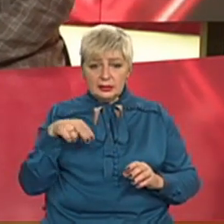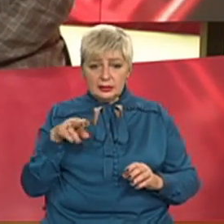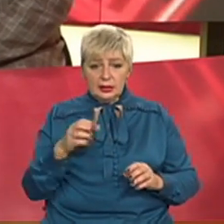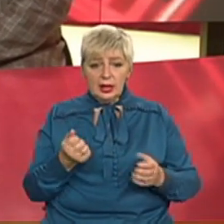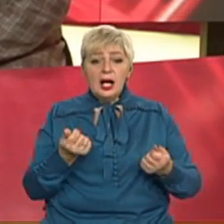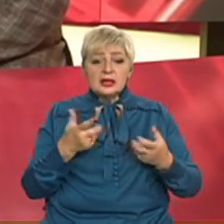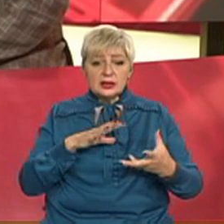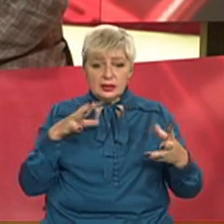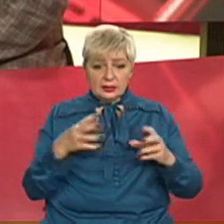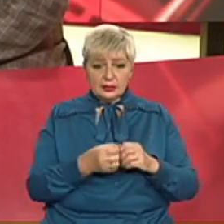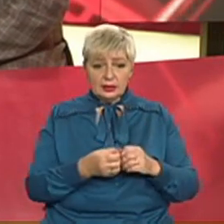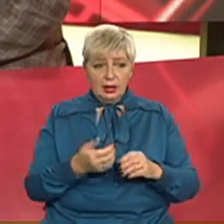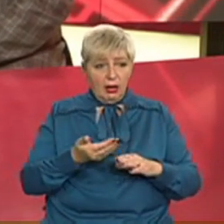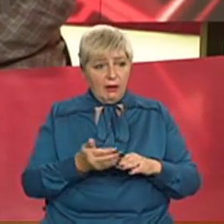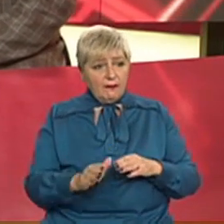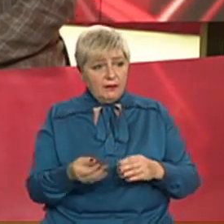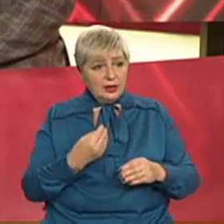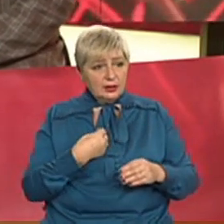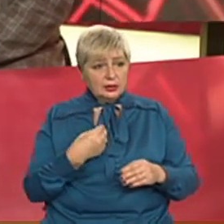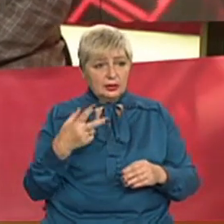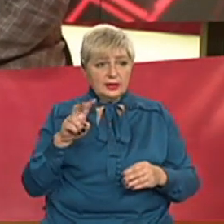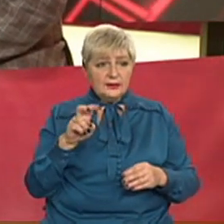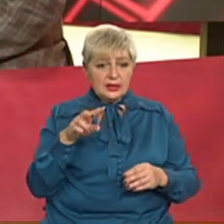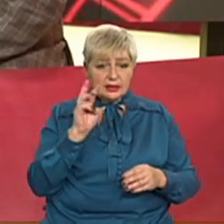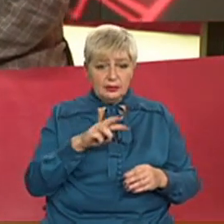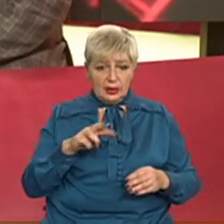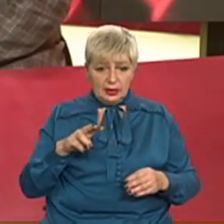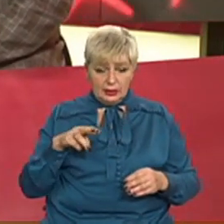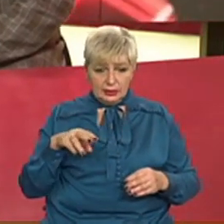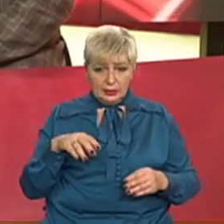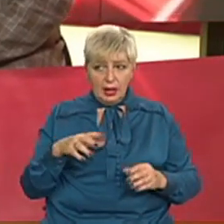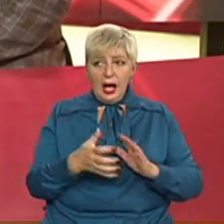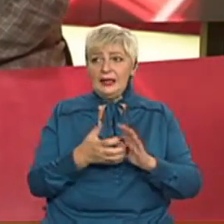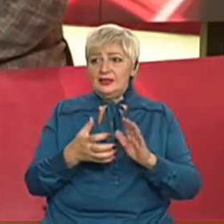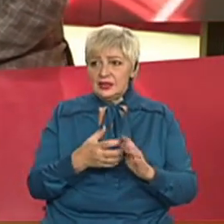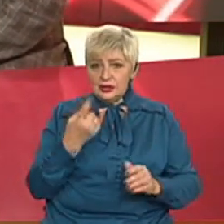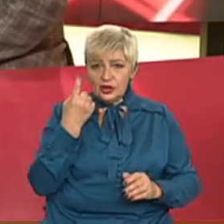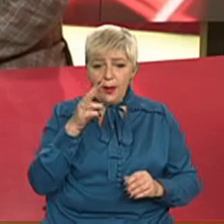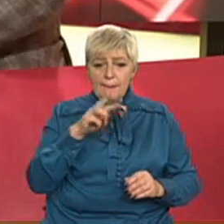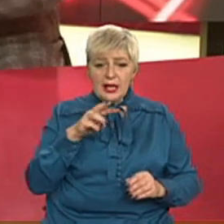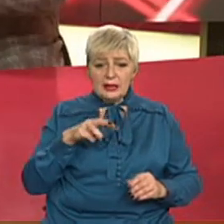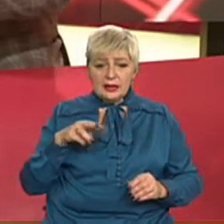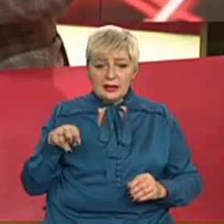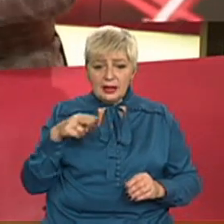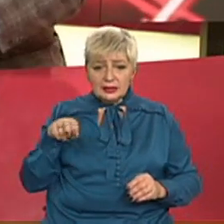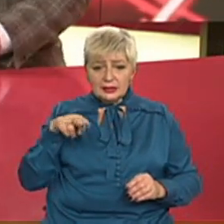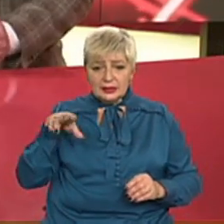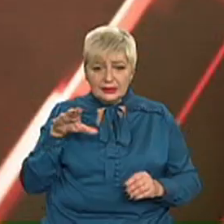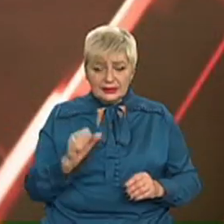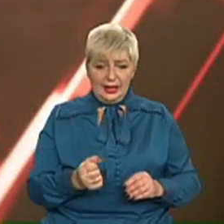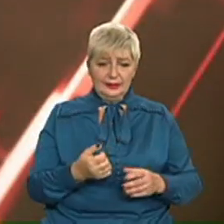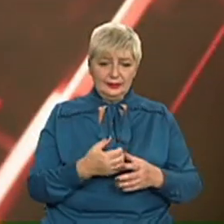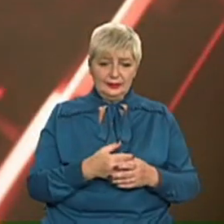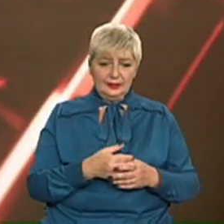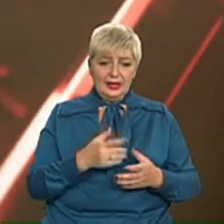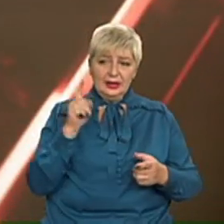виділили? Виділили 200 мільйонів. 200 мільйонів – це не вистачає мільярда? Не вистачає ще мільярда. Там є ті кошти,